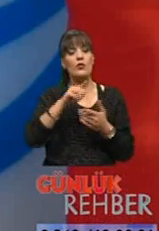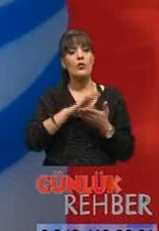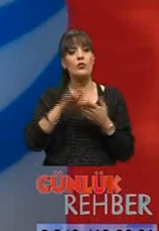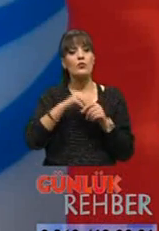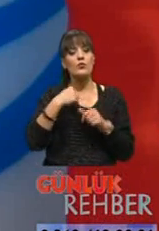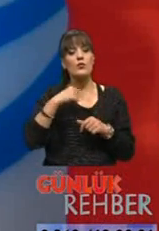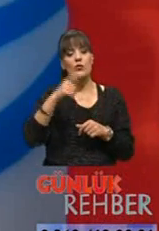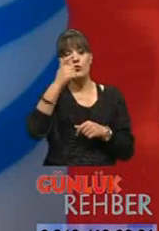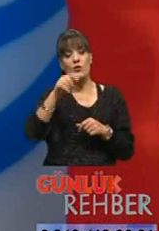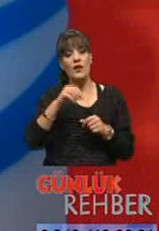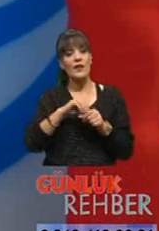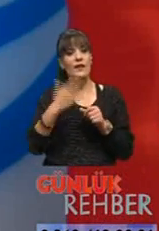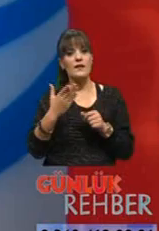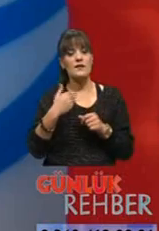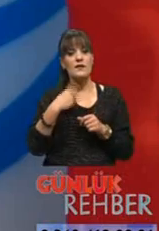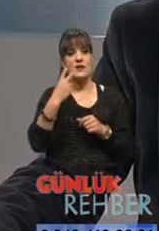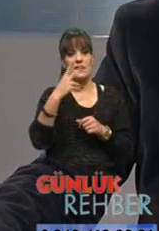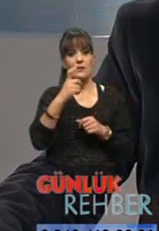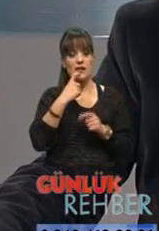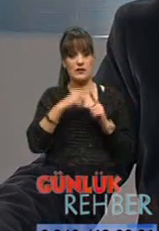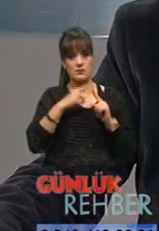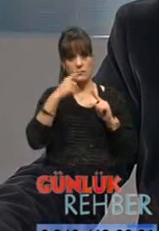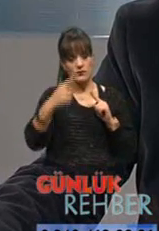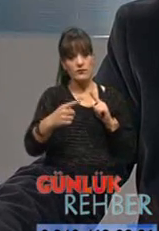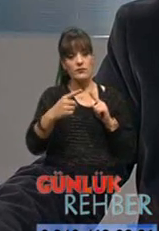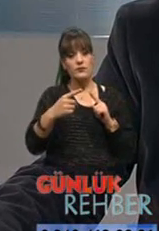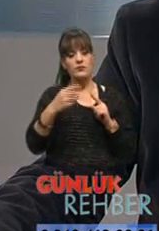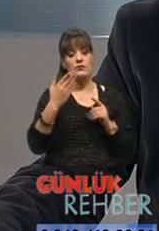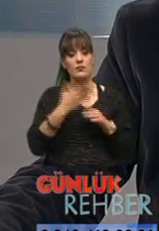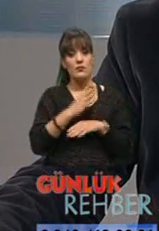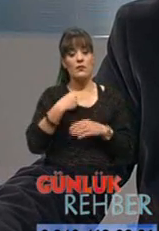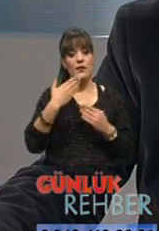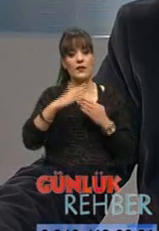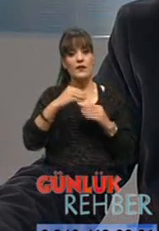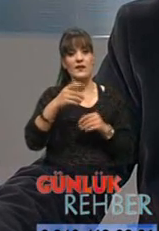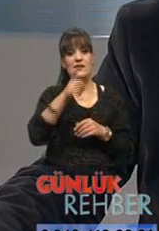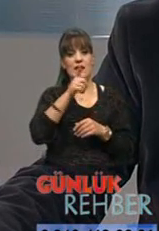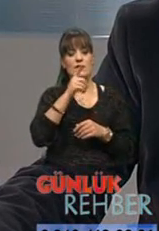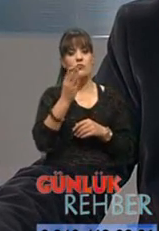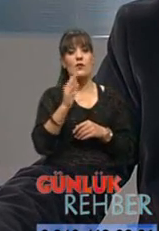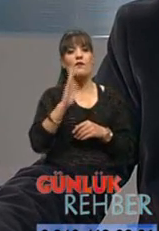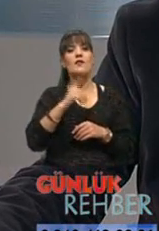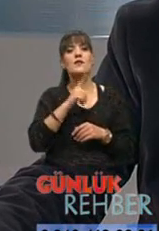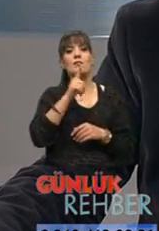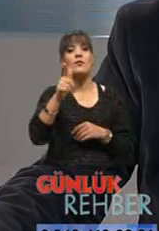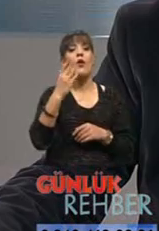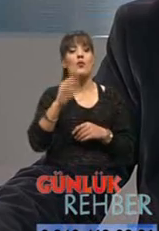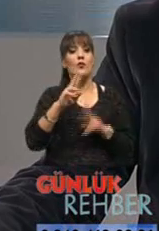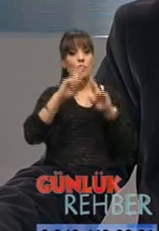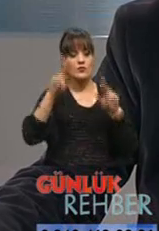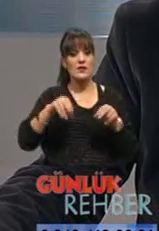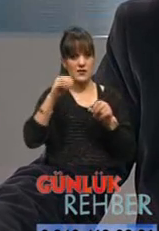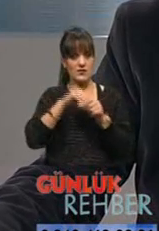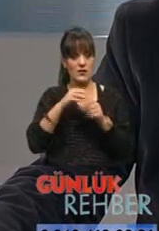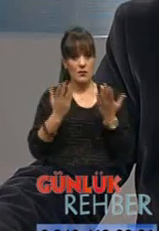nedir? 2000'lere yıllara kadar hakikaten masa tenisi branşında sesimiz çok fazla çıkmıyordu uluslararası arenada